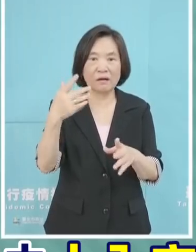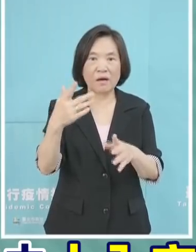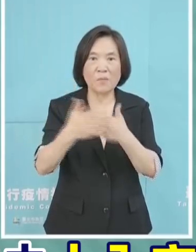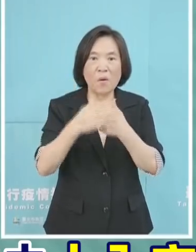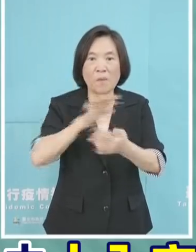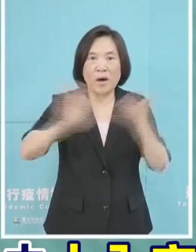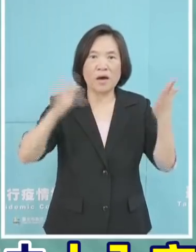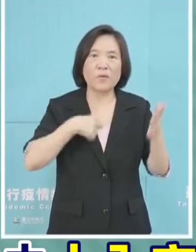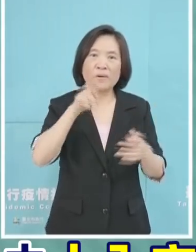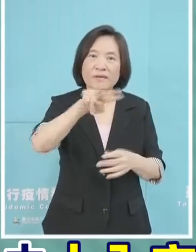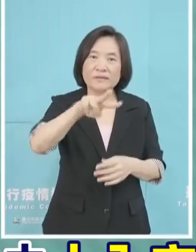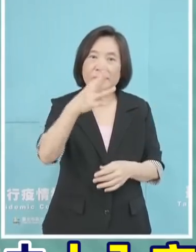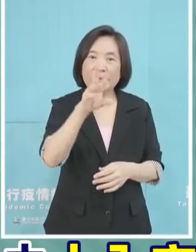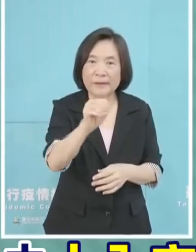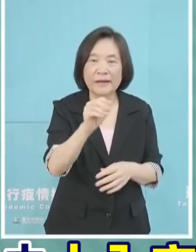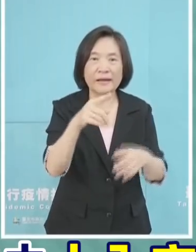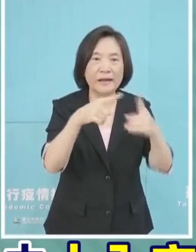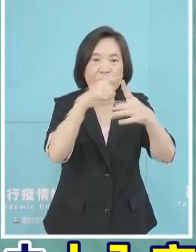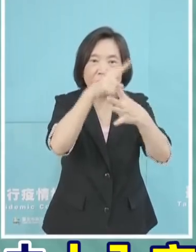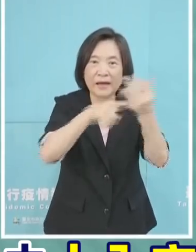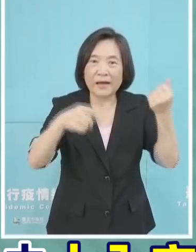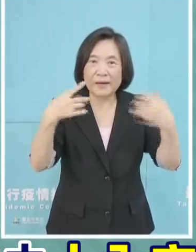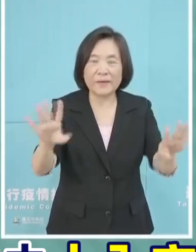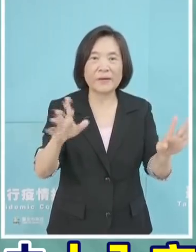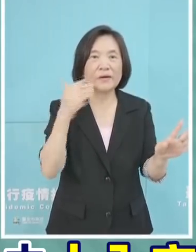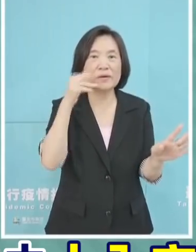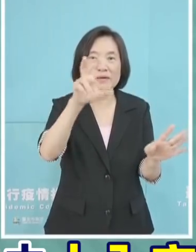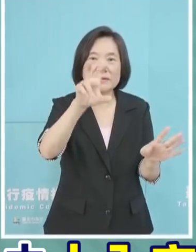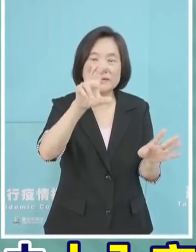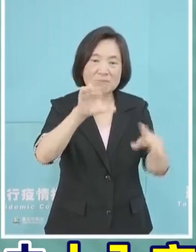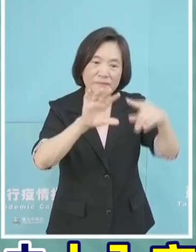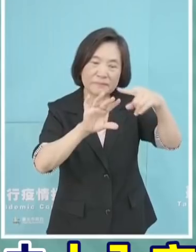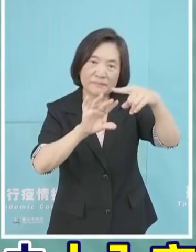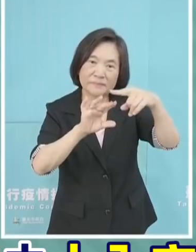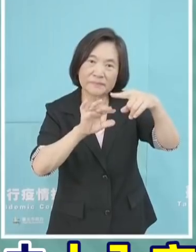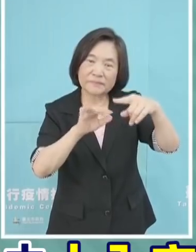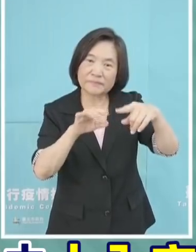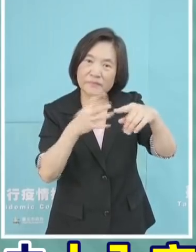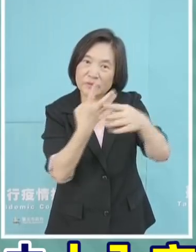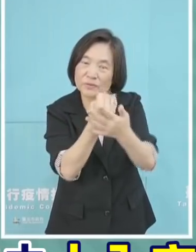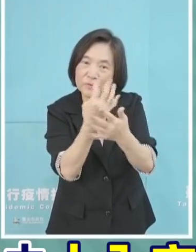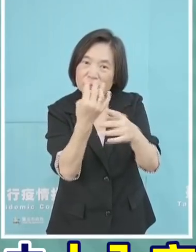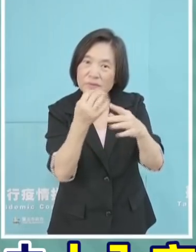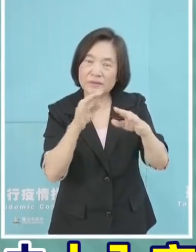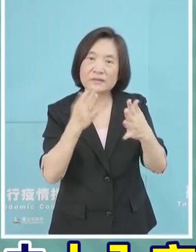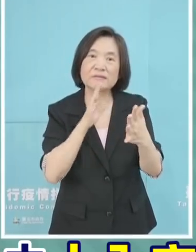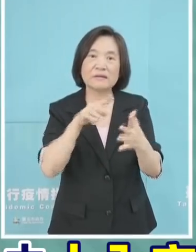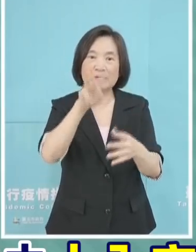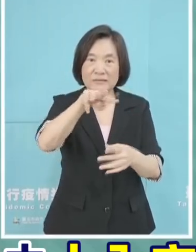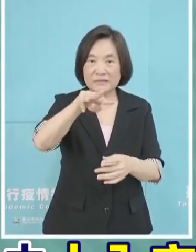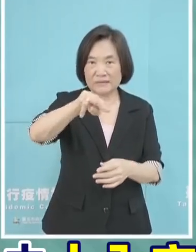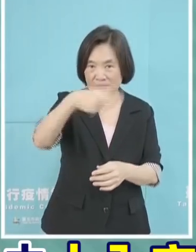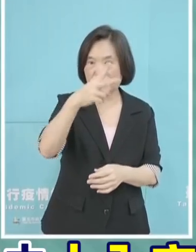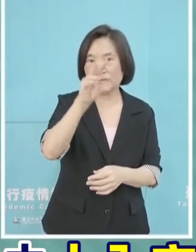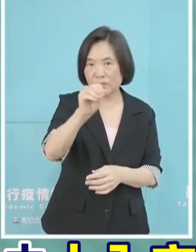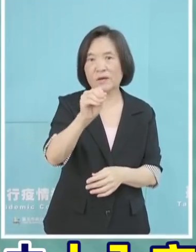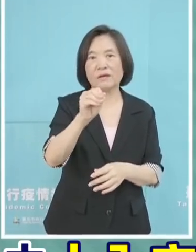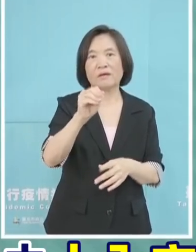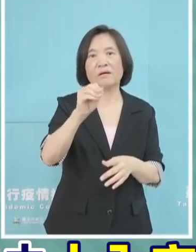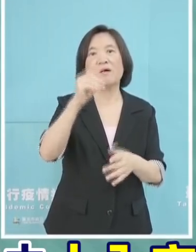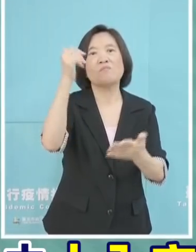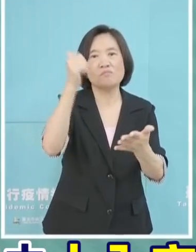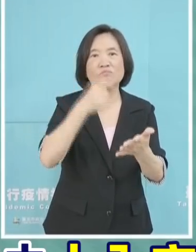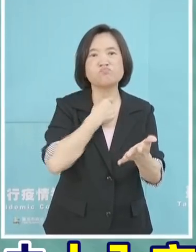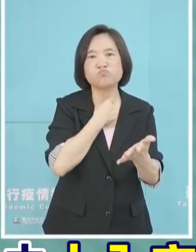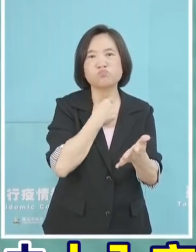们2300万的人口，如果用70%的算一算，我那时候算过是大概要3200万剂的啊，所以是